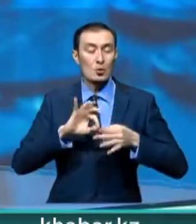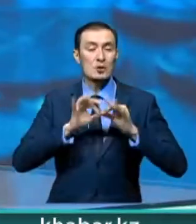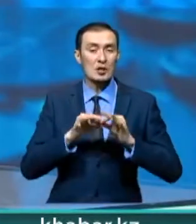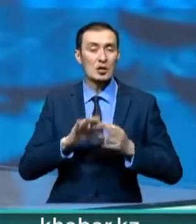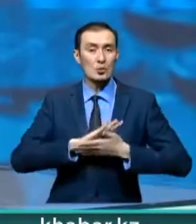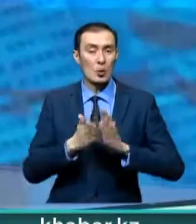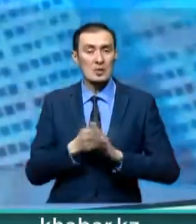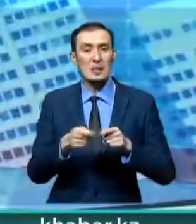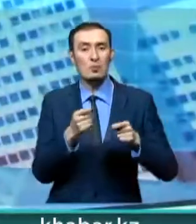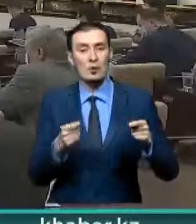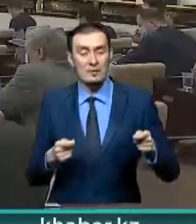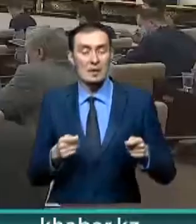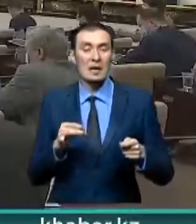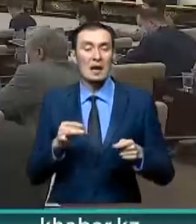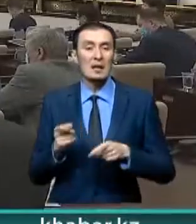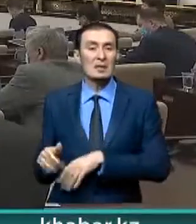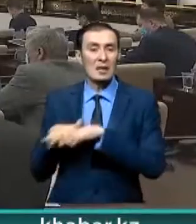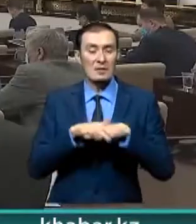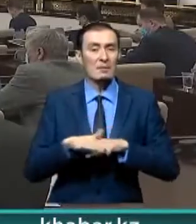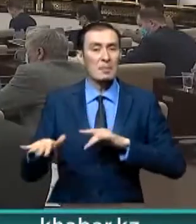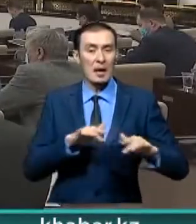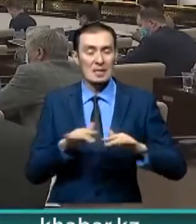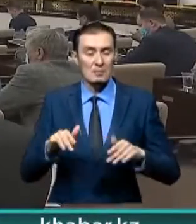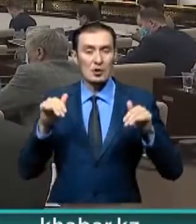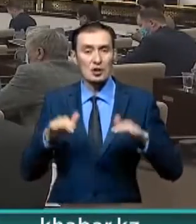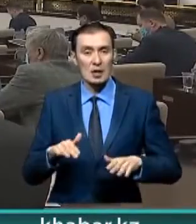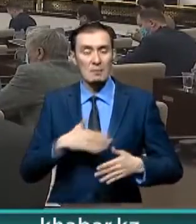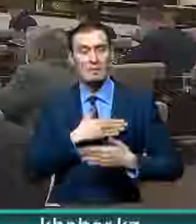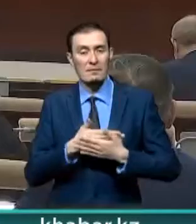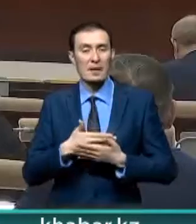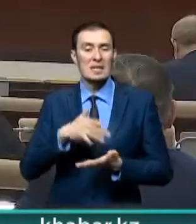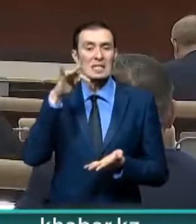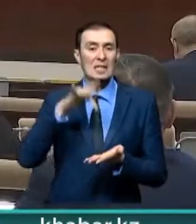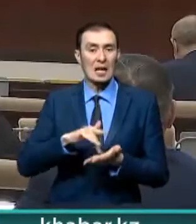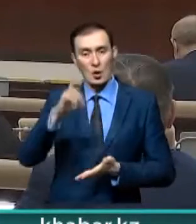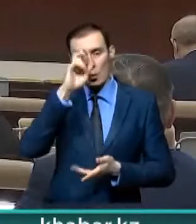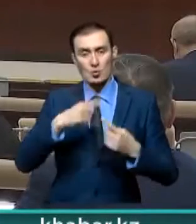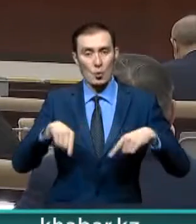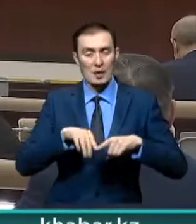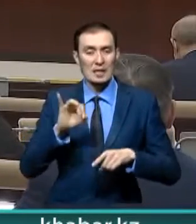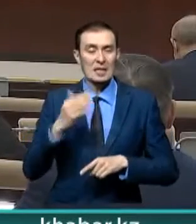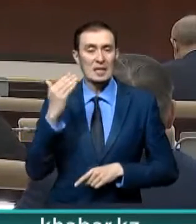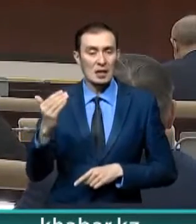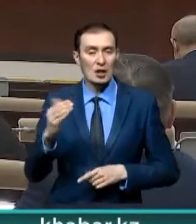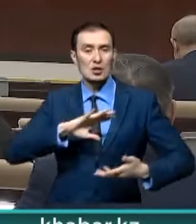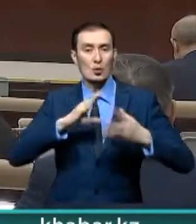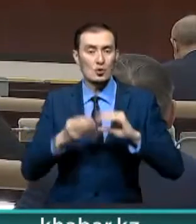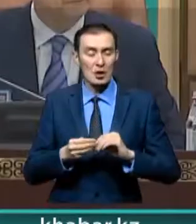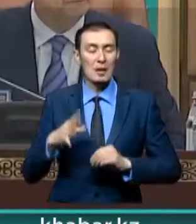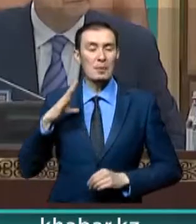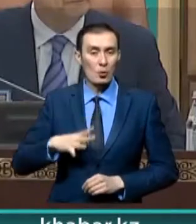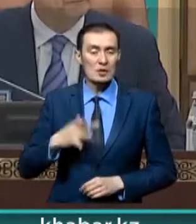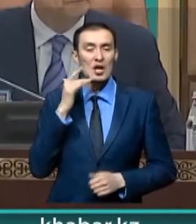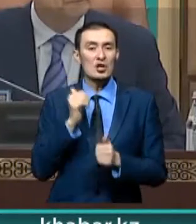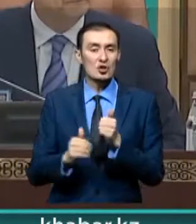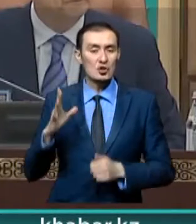и забюрократизированные трансфертного механизма решения принимают в основном центральные гос органы и их заключения приходится зачастую